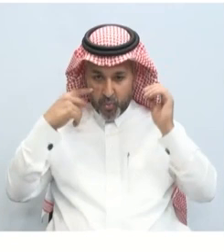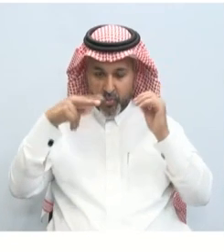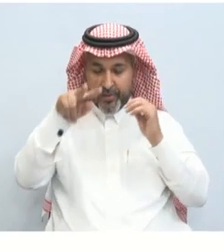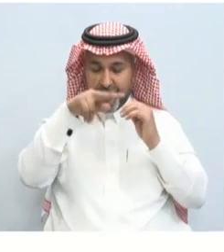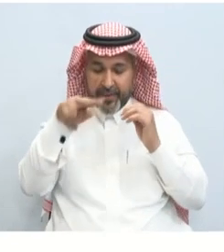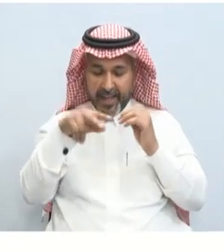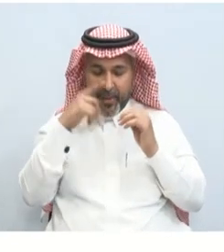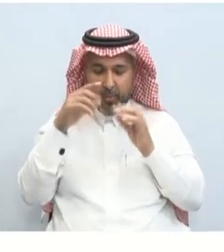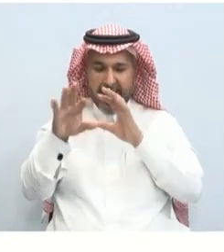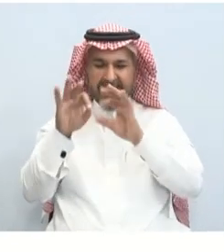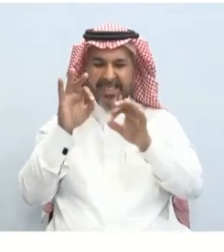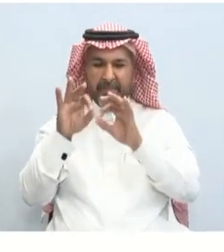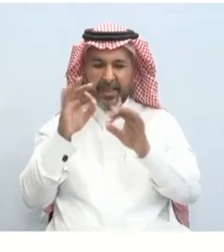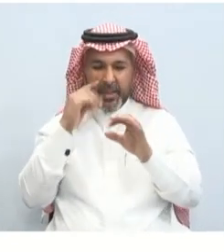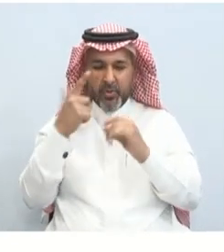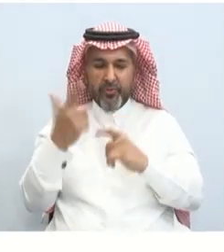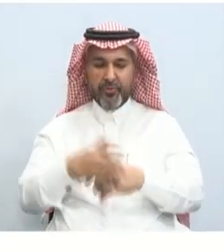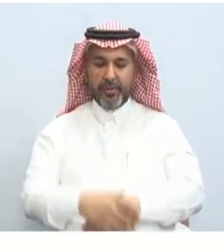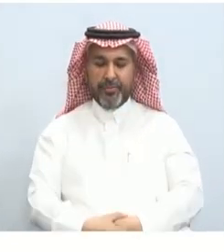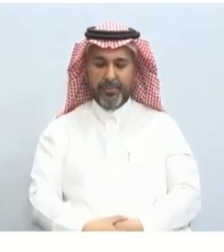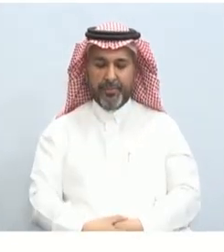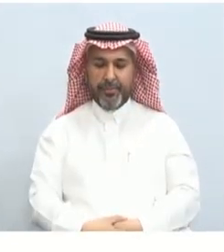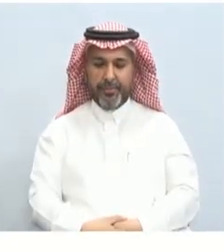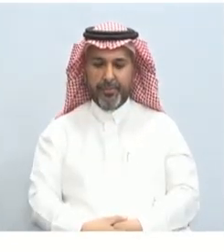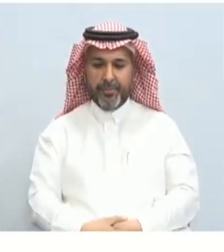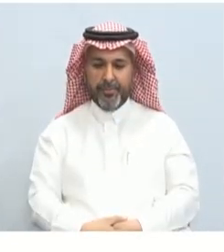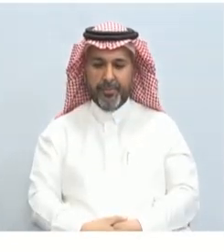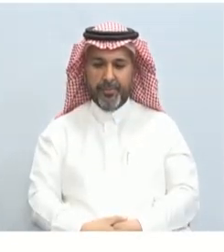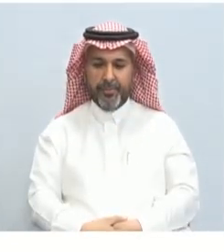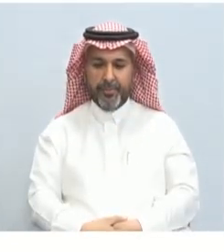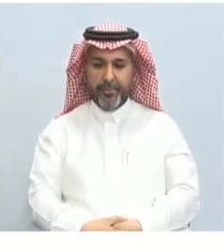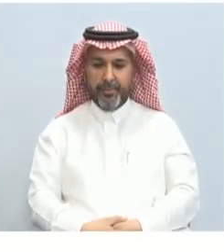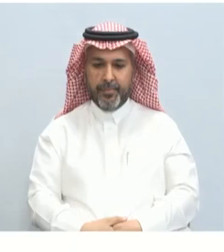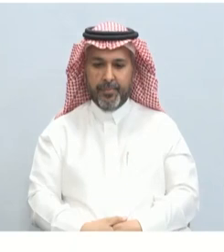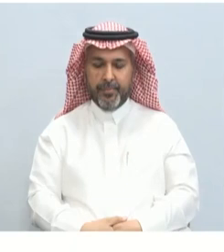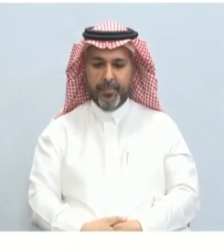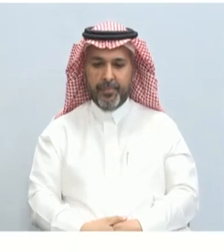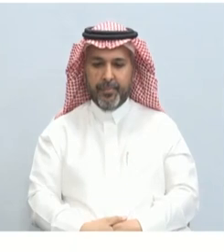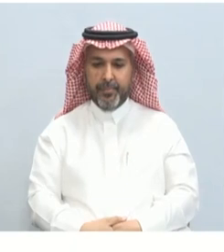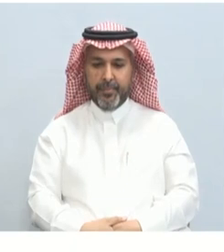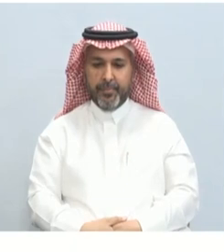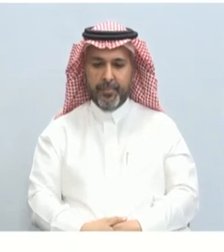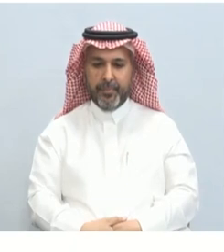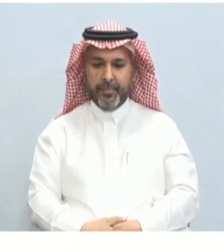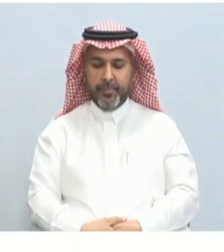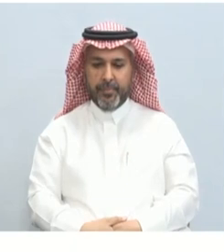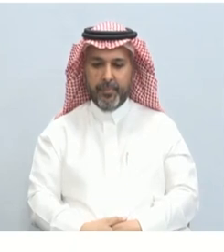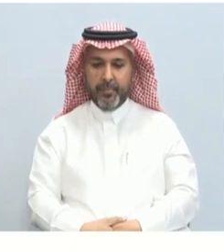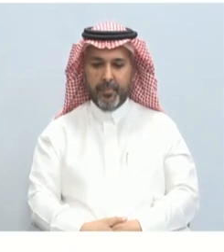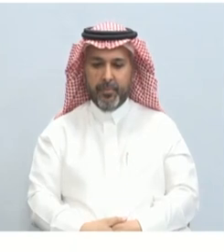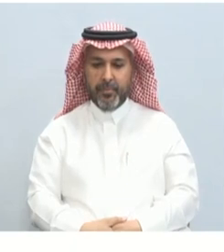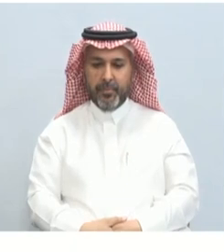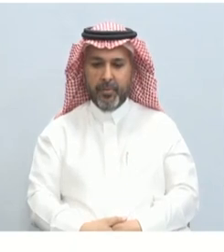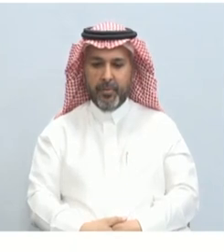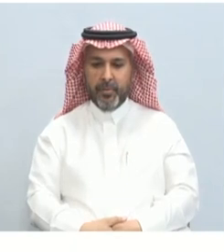في استدلالات استنباطيه صحيحه العباره الصيغه الاستنباطيه للعباره نقرا